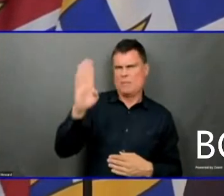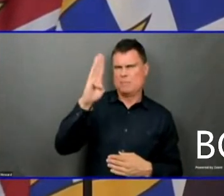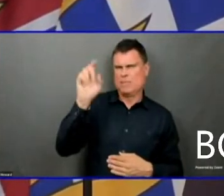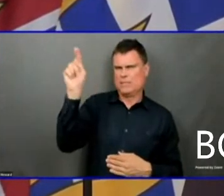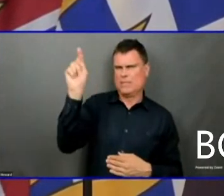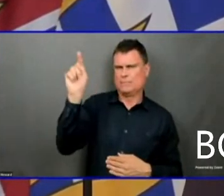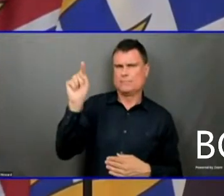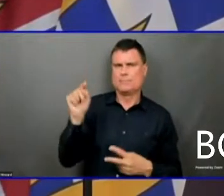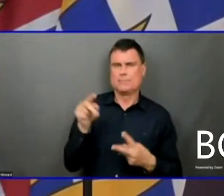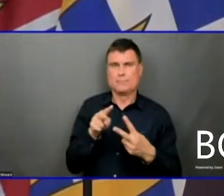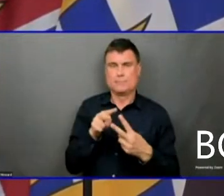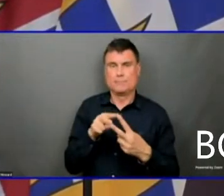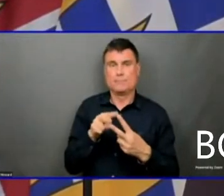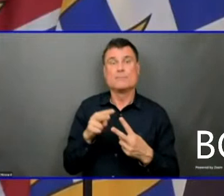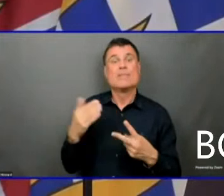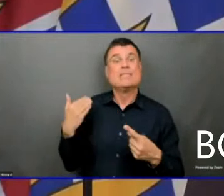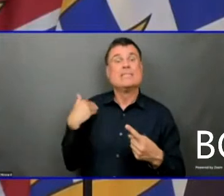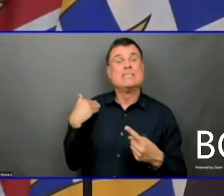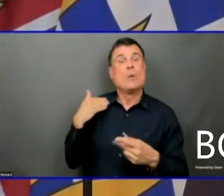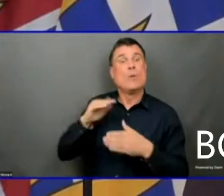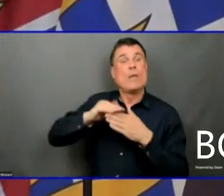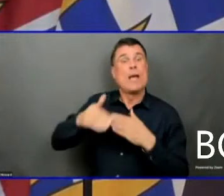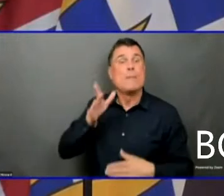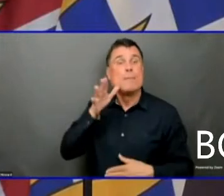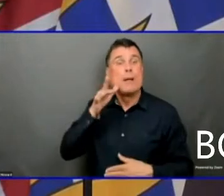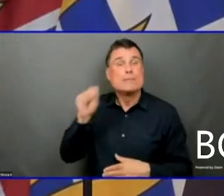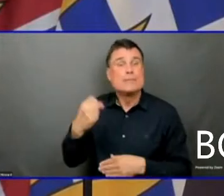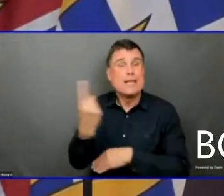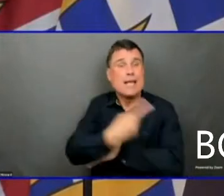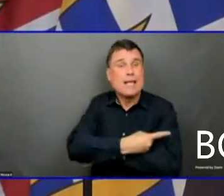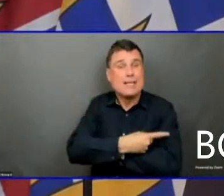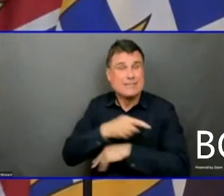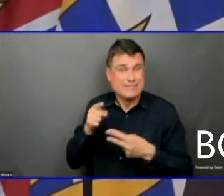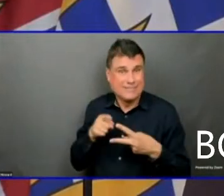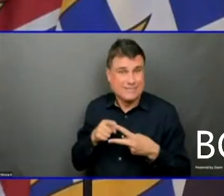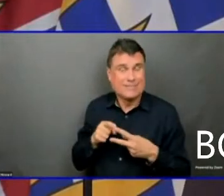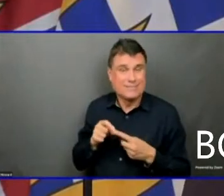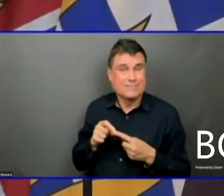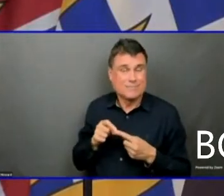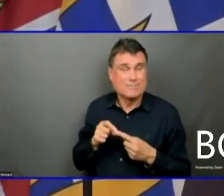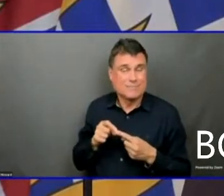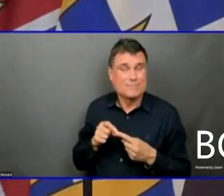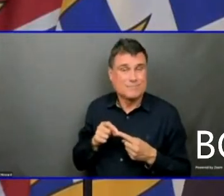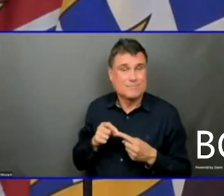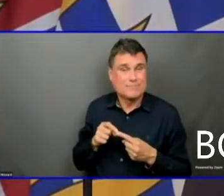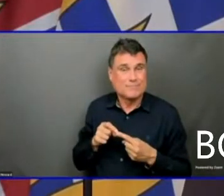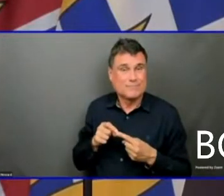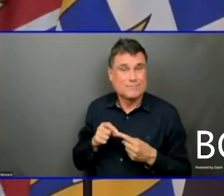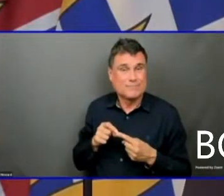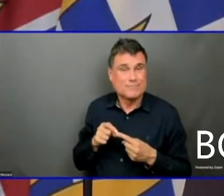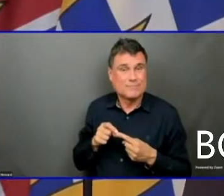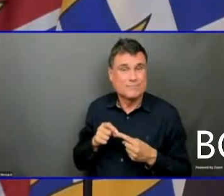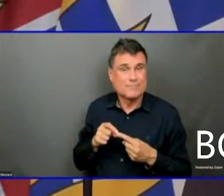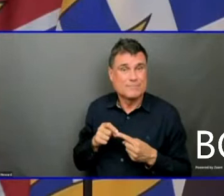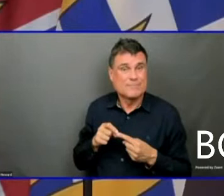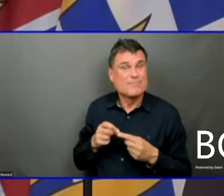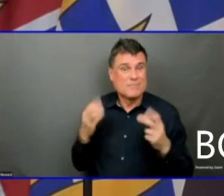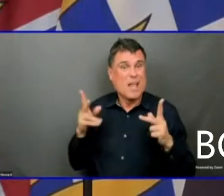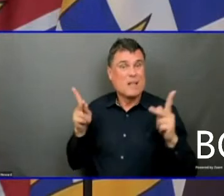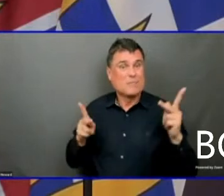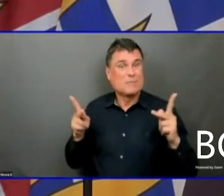Day, I can think of many. 他也是说到了过去的一个周末母亲节，所